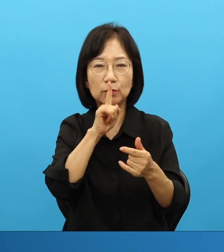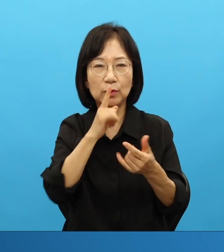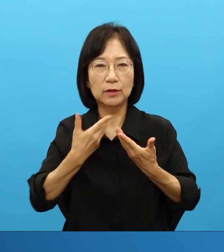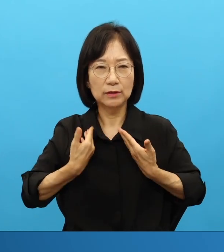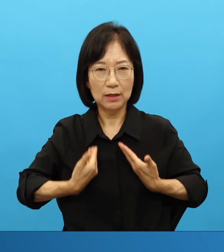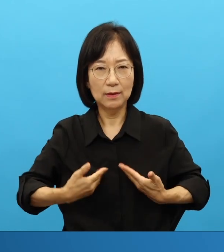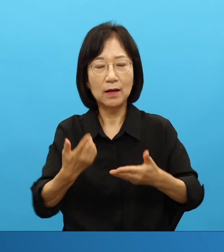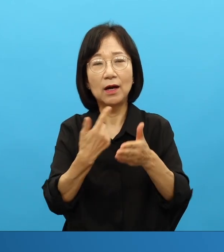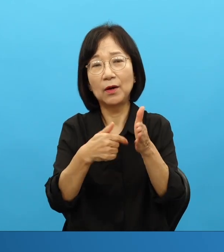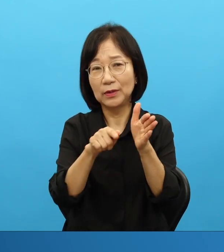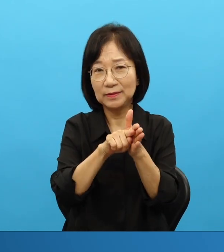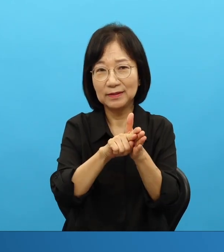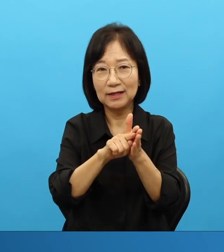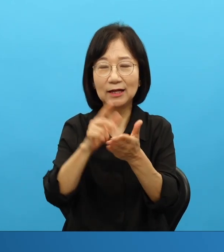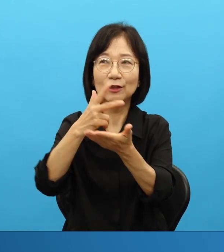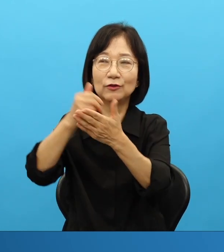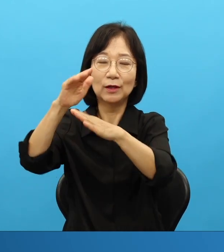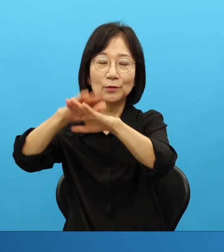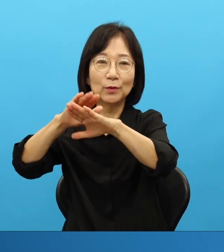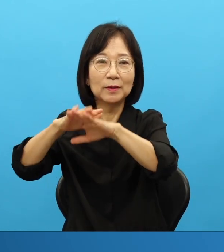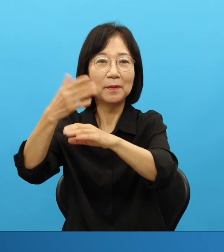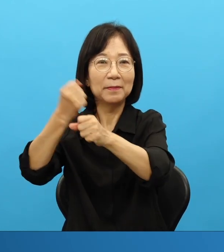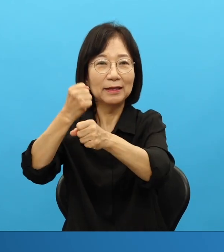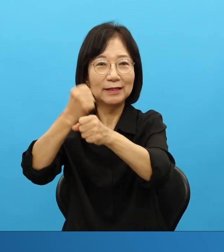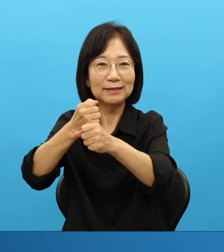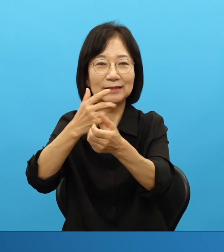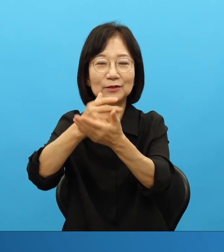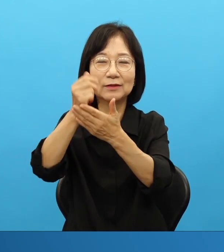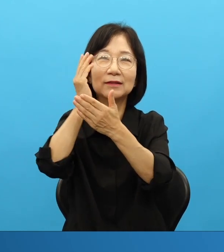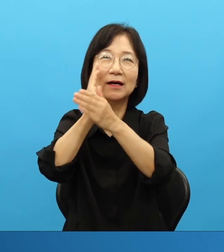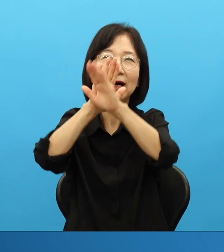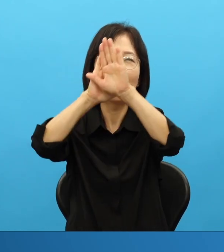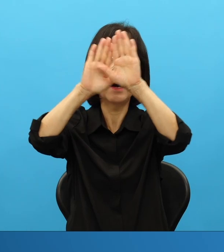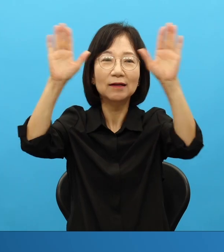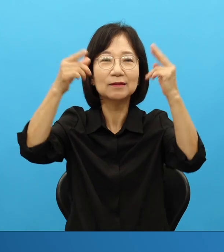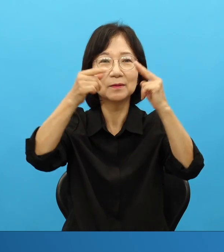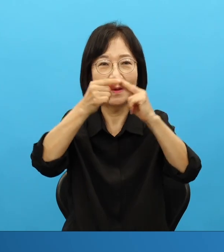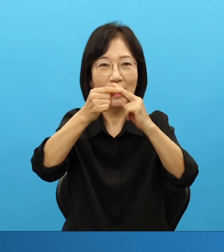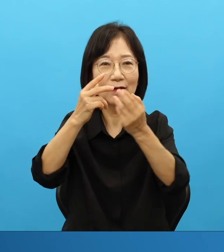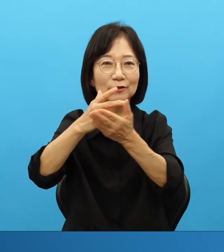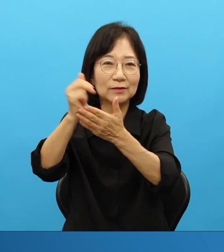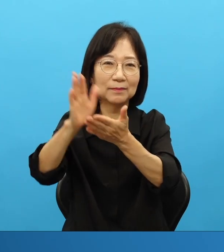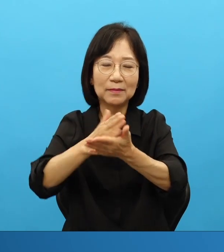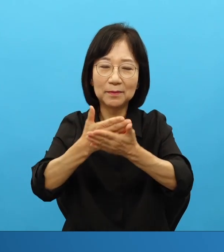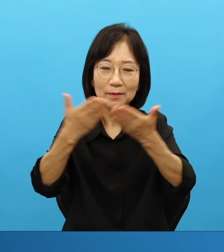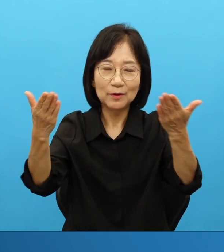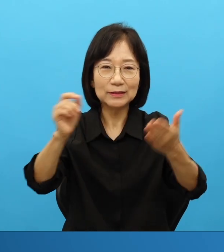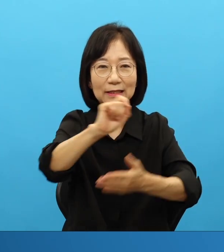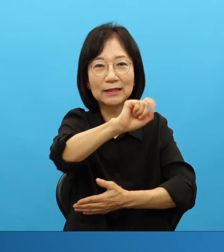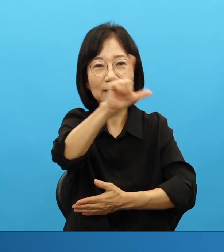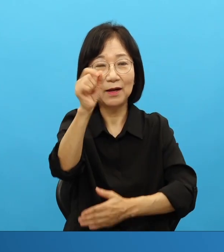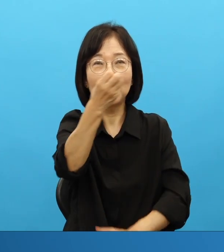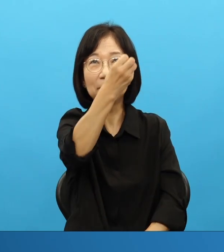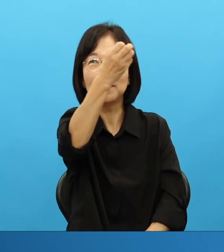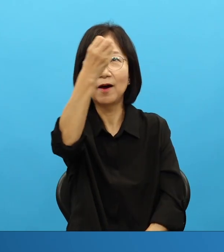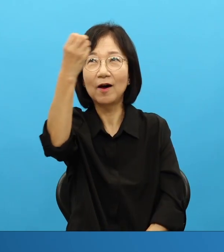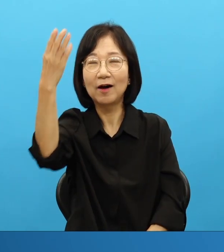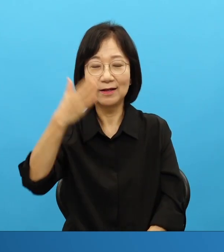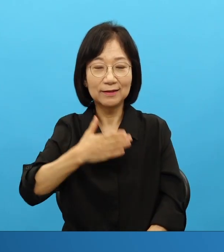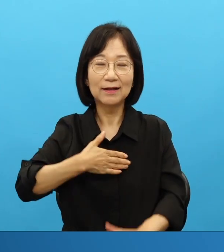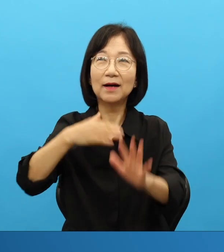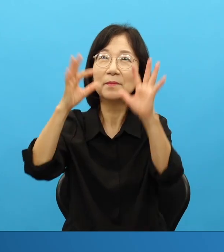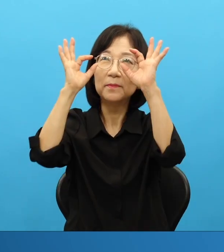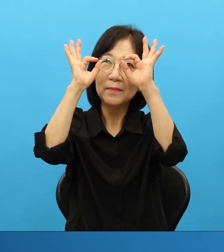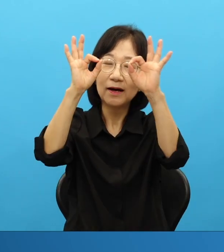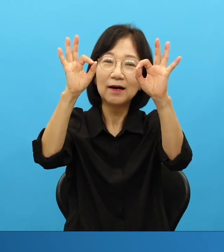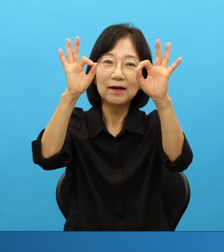하려 하심이니이다. 주의 손가락으로 만드신 주의 하늘과 주께서 베풀어 주신 달과 별들을 내가